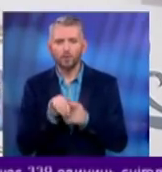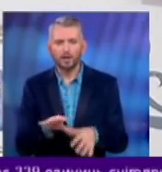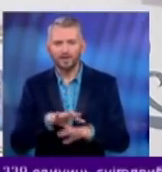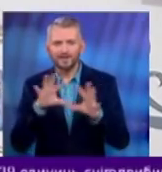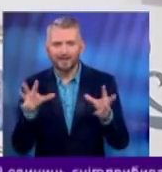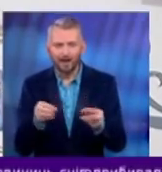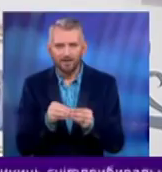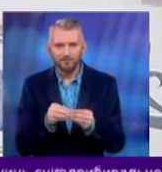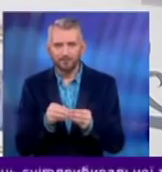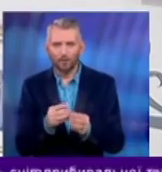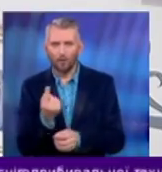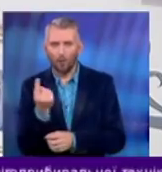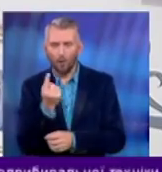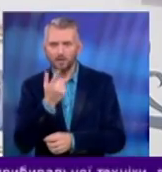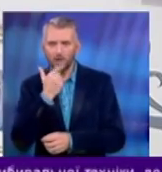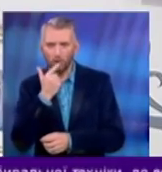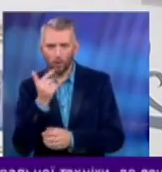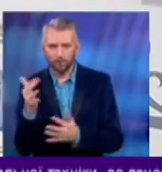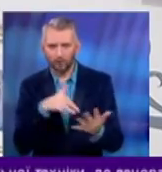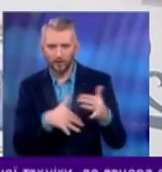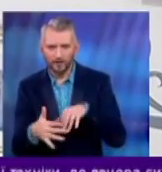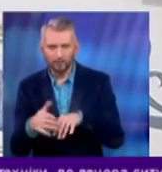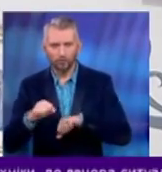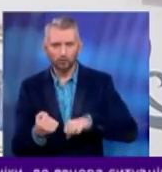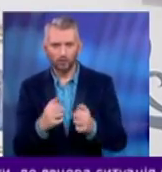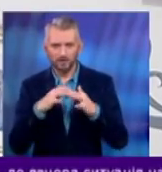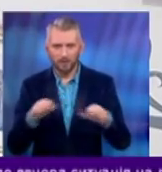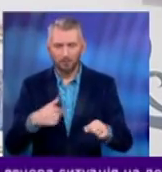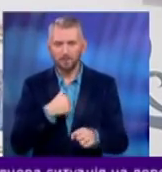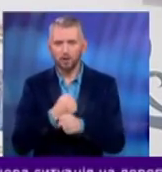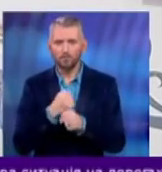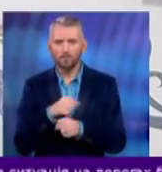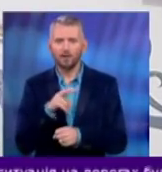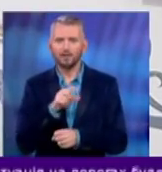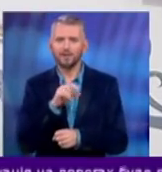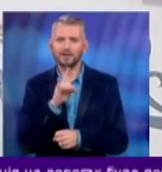кровотік один в другого забирає. Тому ми робимо так звану лазерну коагуляцію,